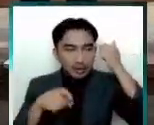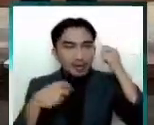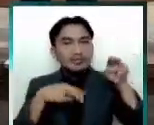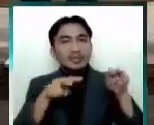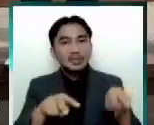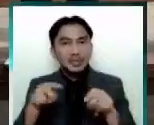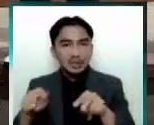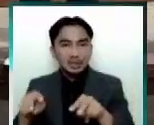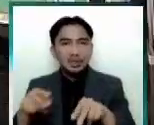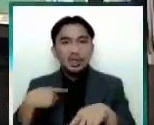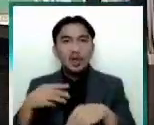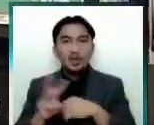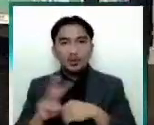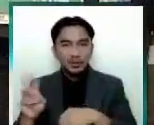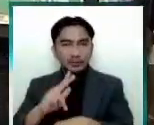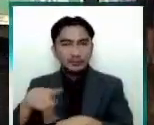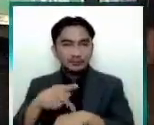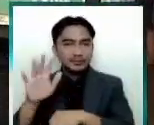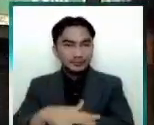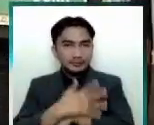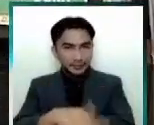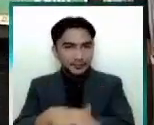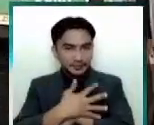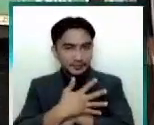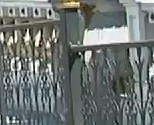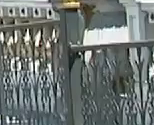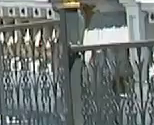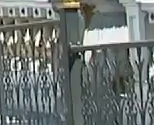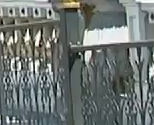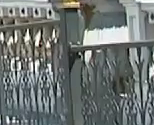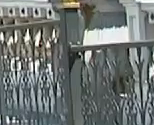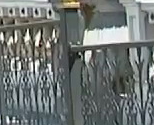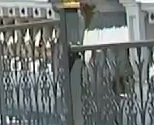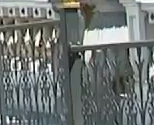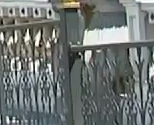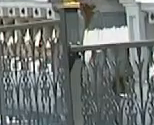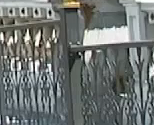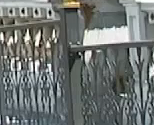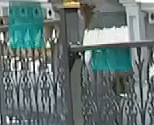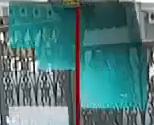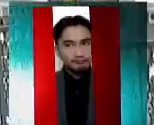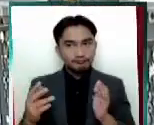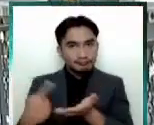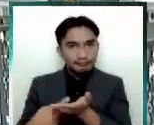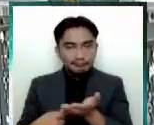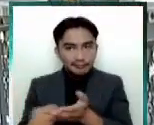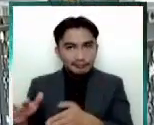at igiit ang karapatan ng Pilipinas sa West Philippine Sea. Usap-usapan sa social media ang